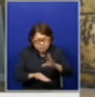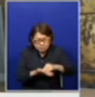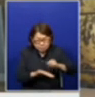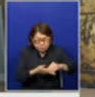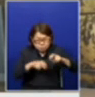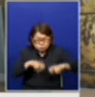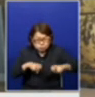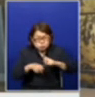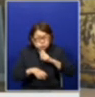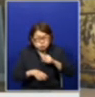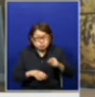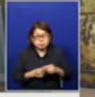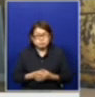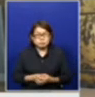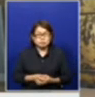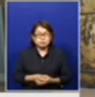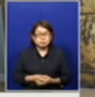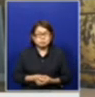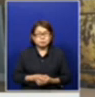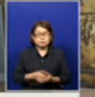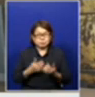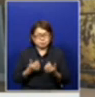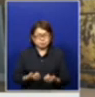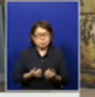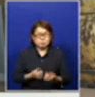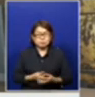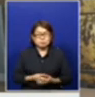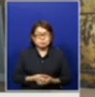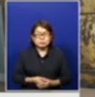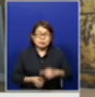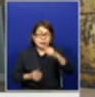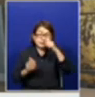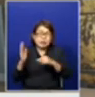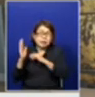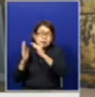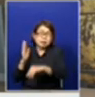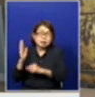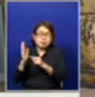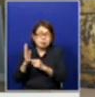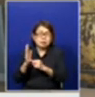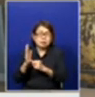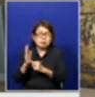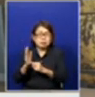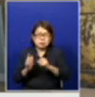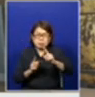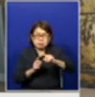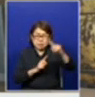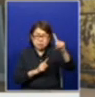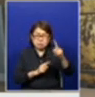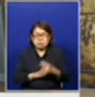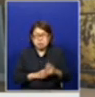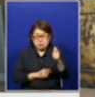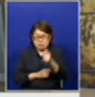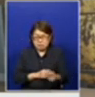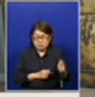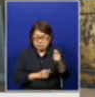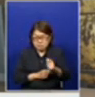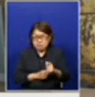วันนี้ประเทศไทยมีโอกาสประเทศไทยเป็นอันดับหนึ่งของเอเชียติดอันดับโลกว่าการสาธารณสุขเราดีที่